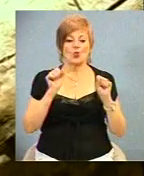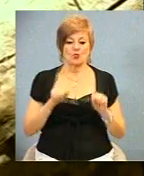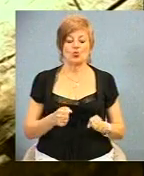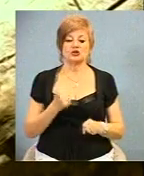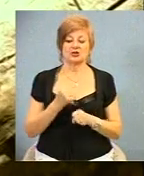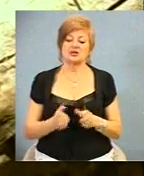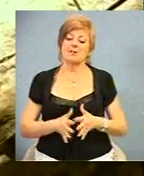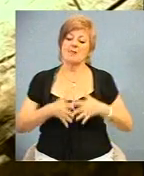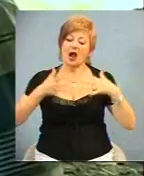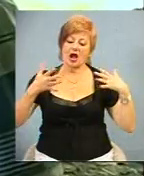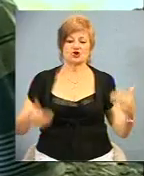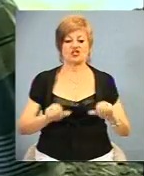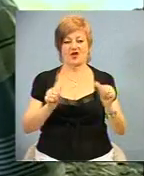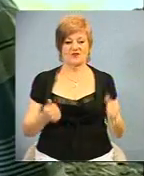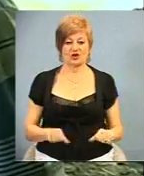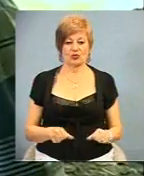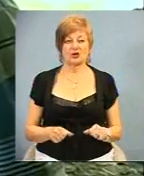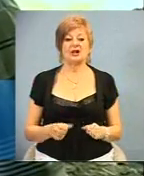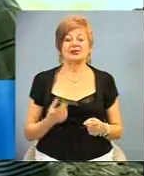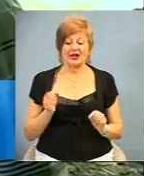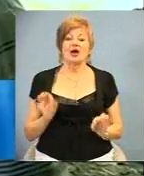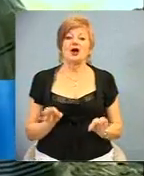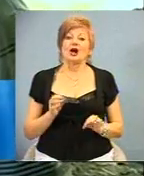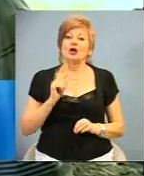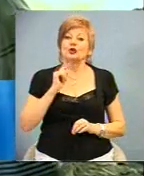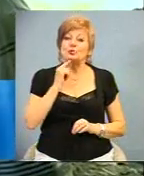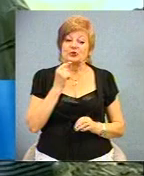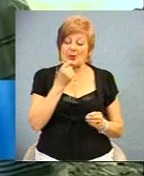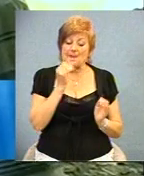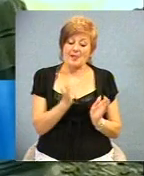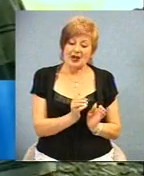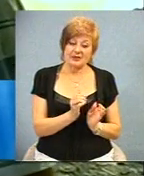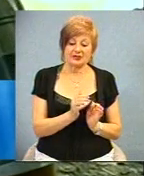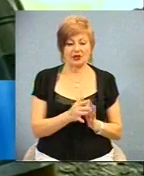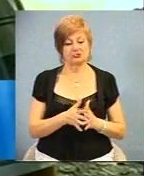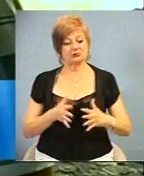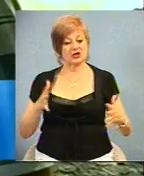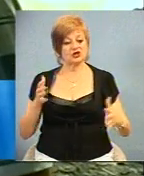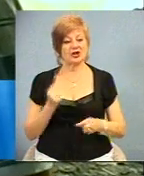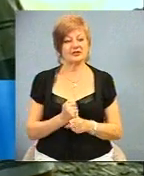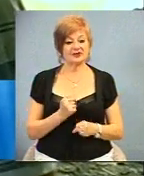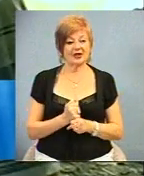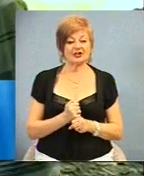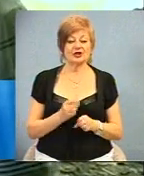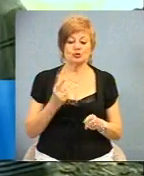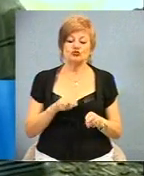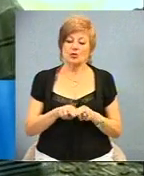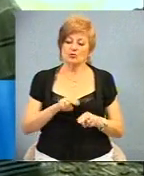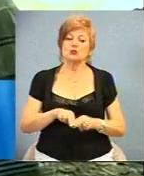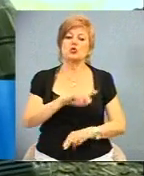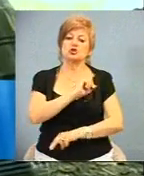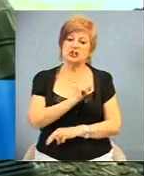за габаритні фігури. Перестраиваться немножко трудно с миниатюрой на объем. То есть там соответствующий инструмент более мощный